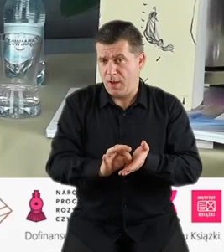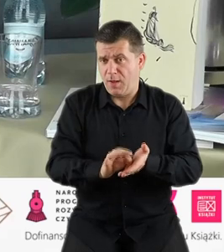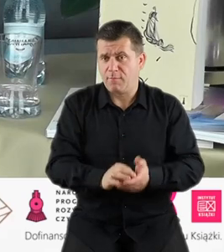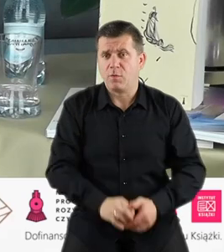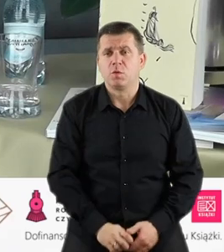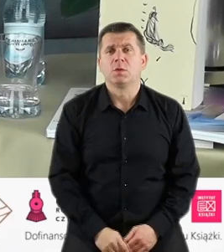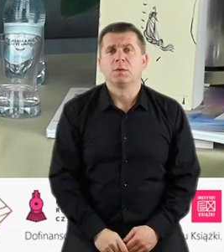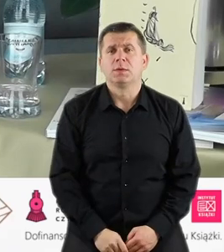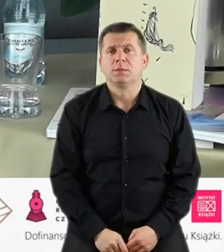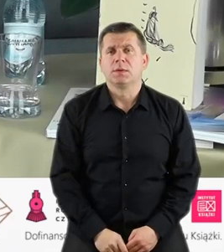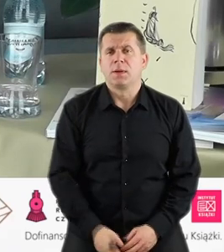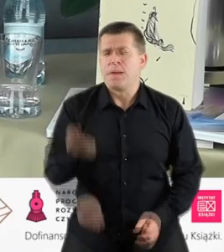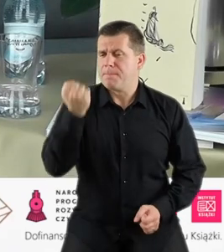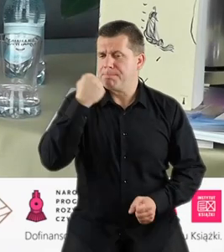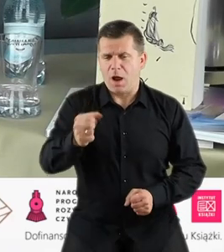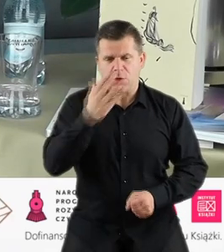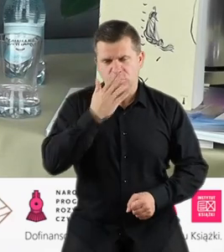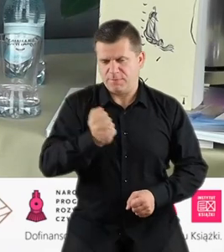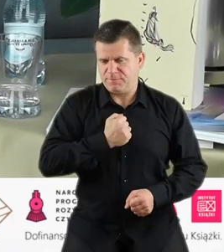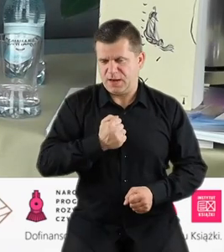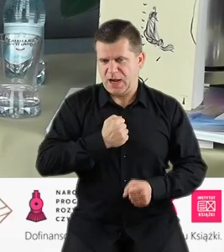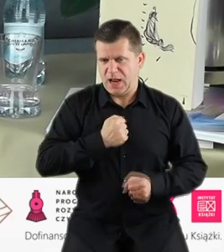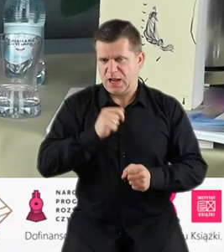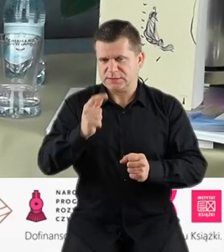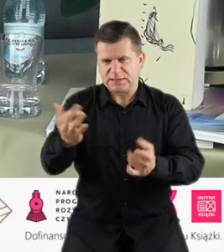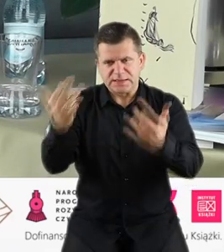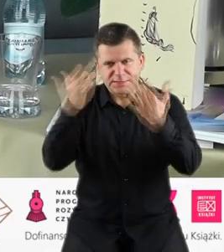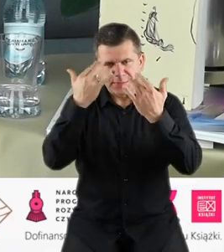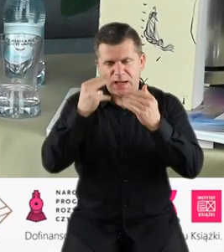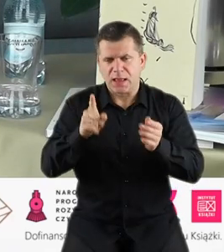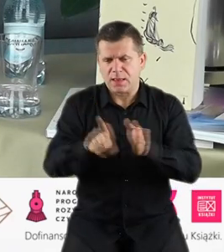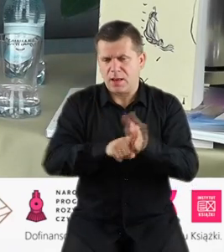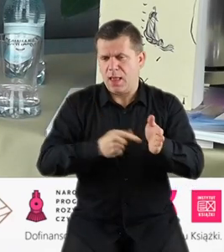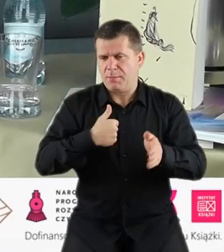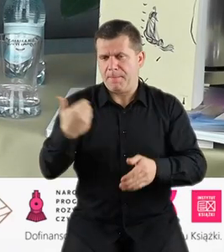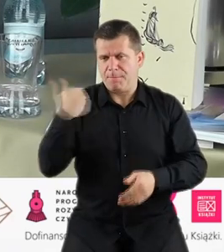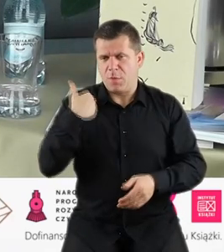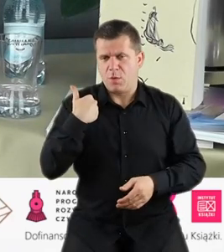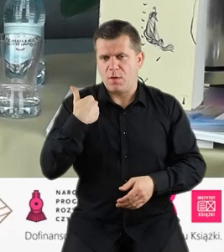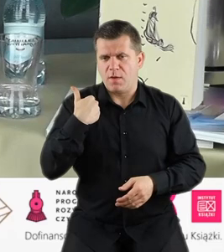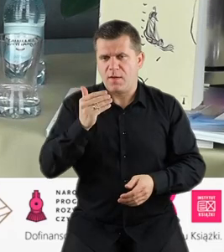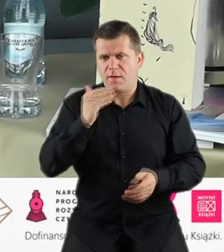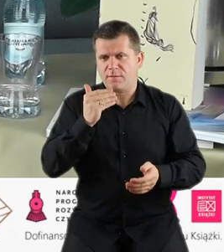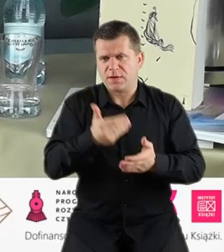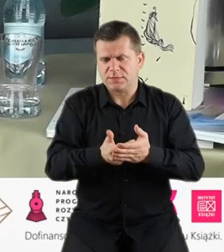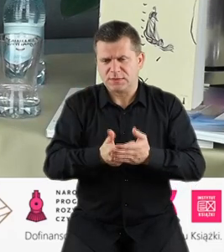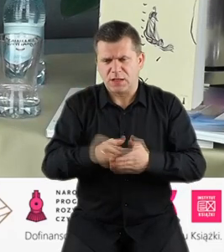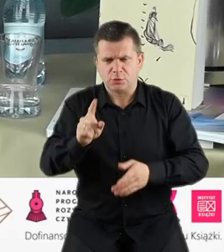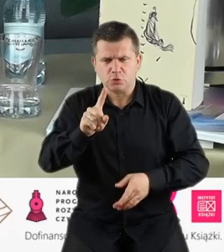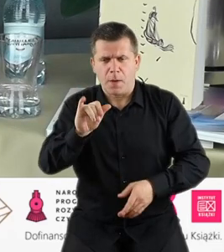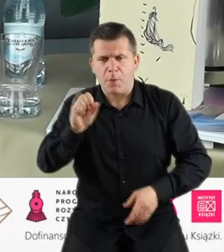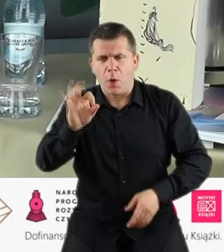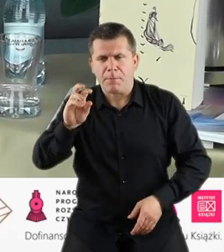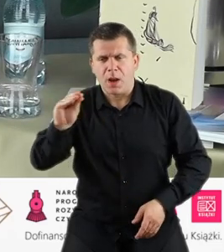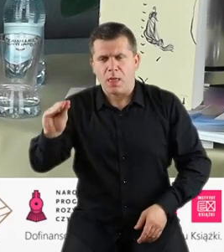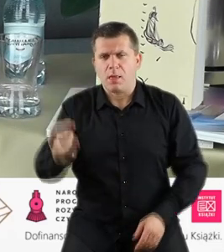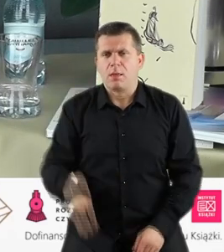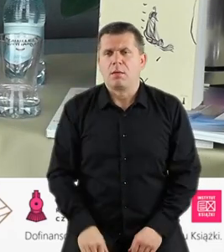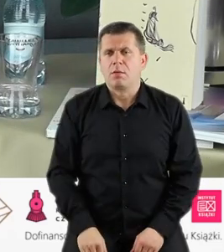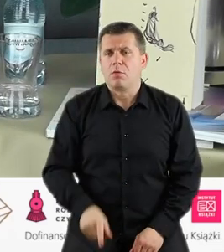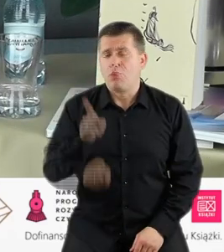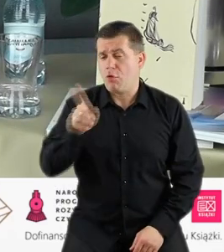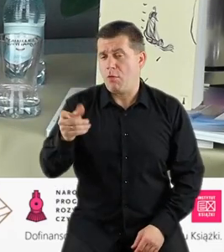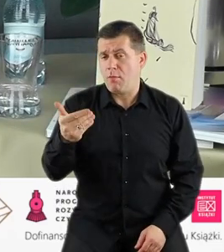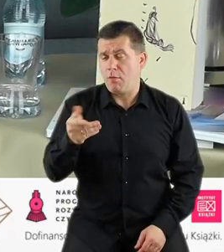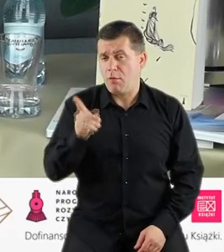na pewno bardzo wyraźną inspiracją było dla mnie wyznanie Ziomy Cabré. Tak. I tutaj powiem,